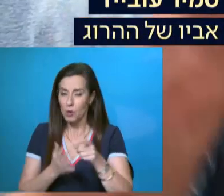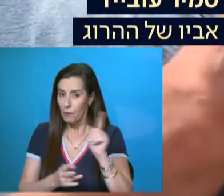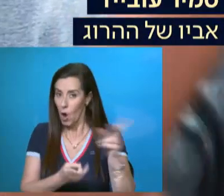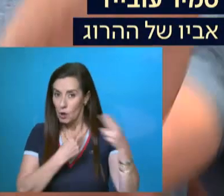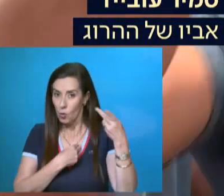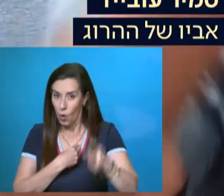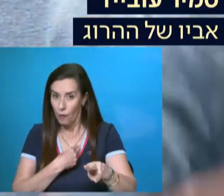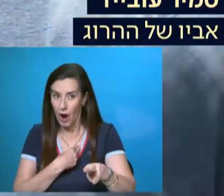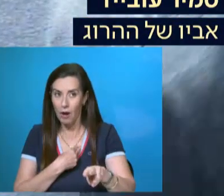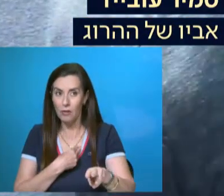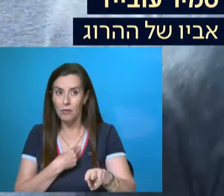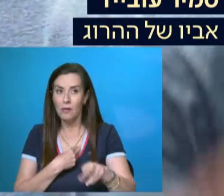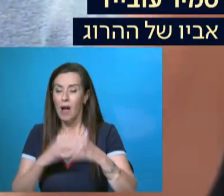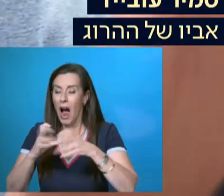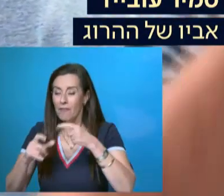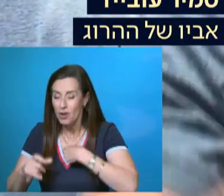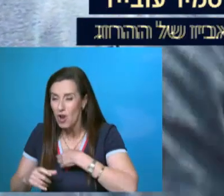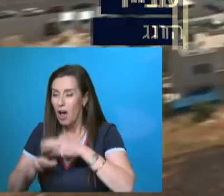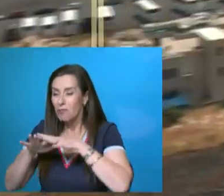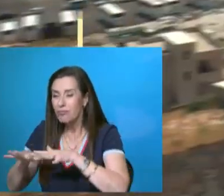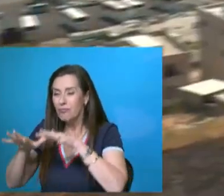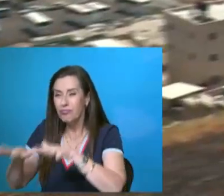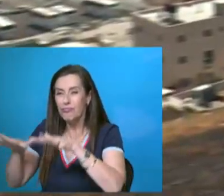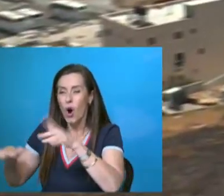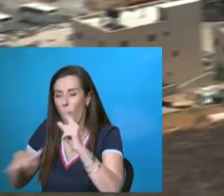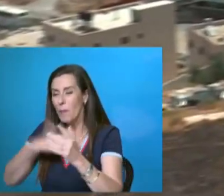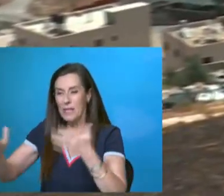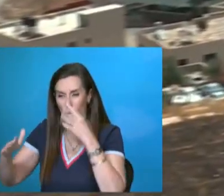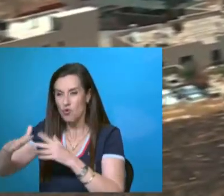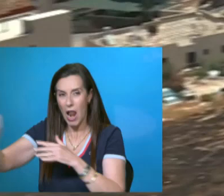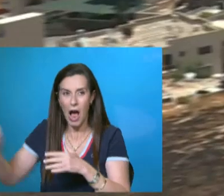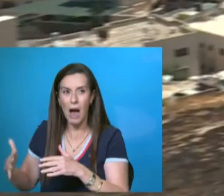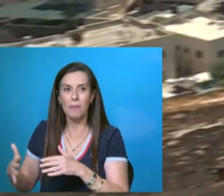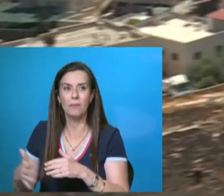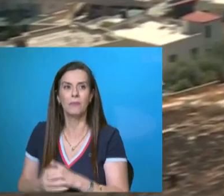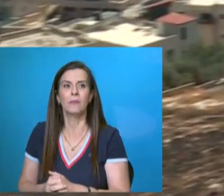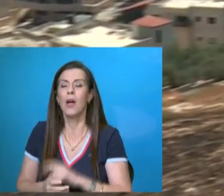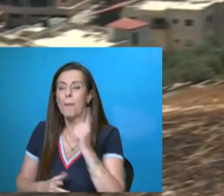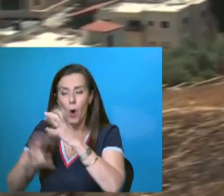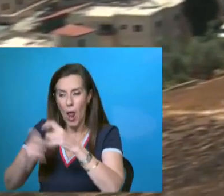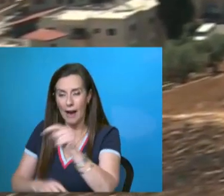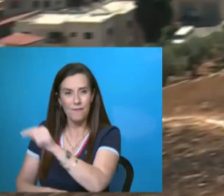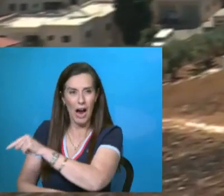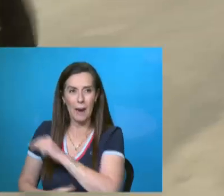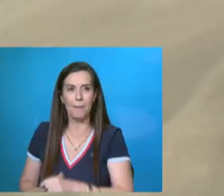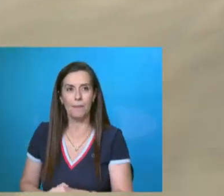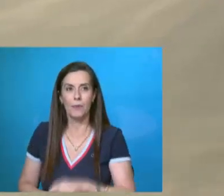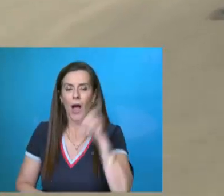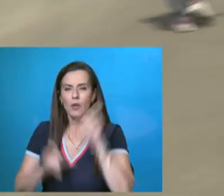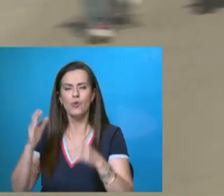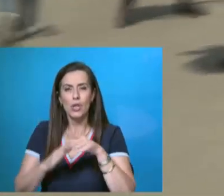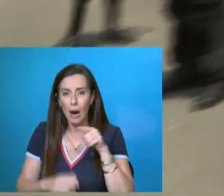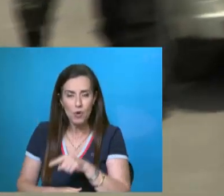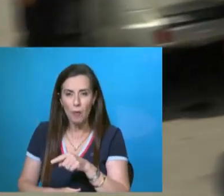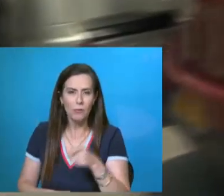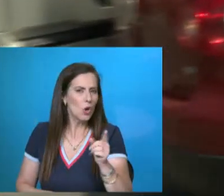هاي العسوية سلوان راس العمود جبل مكبر شعفاط يعني بجميع القرى تشبي يسويا لو